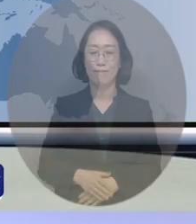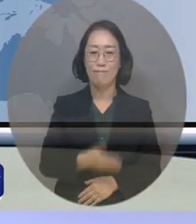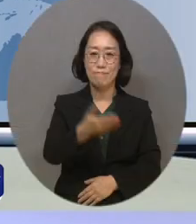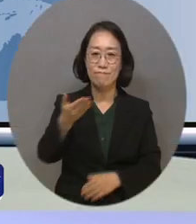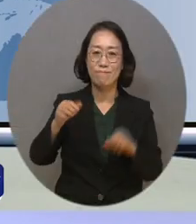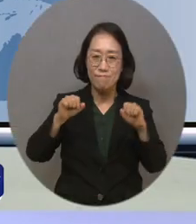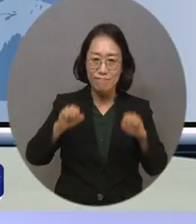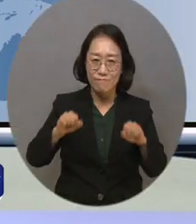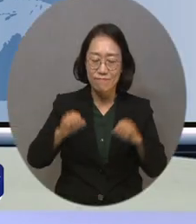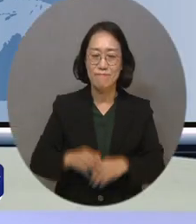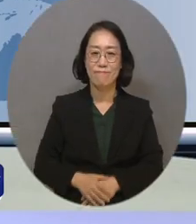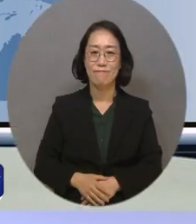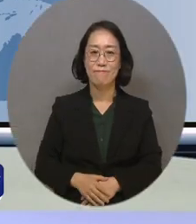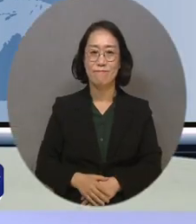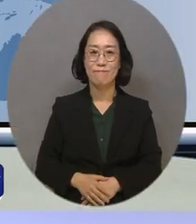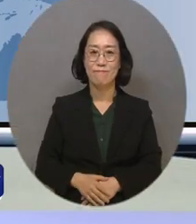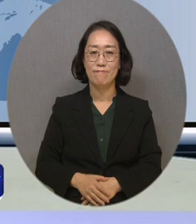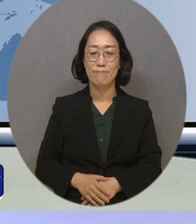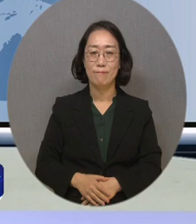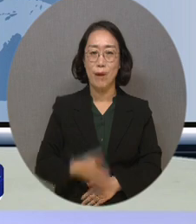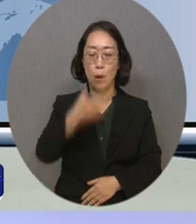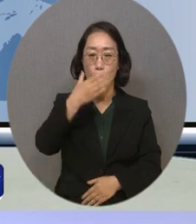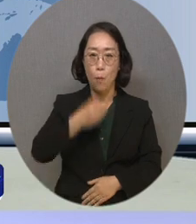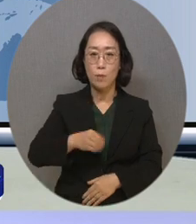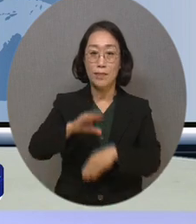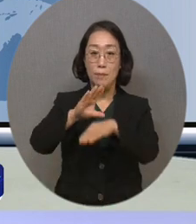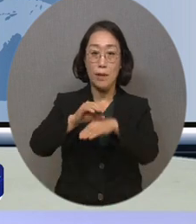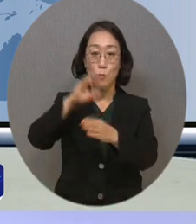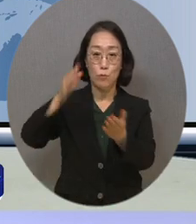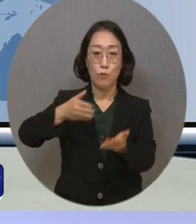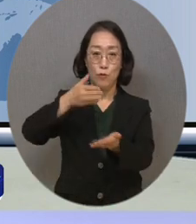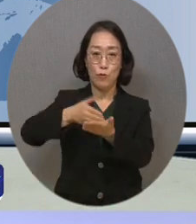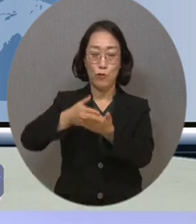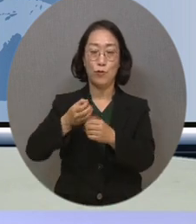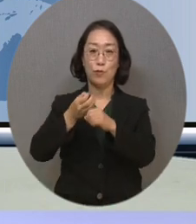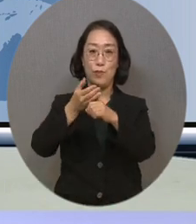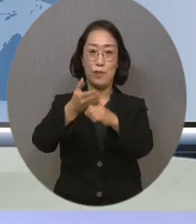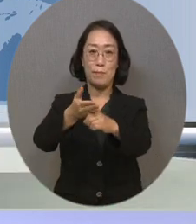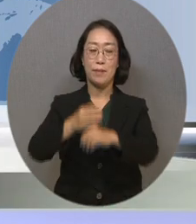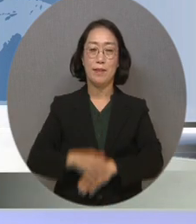시청자 여러분 안녕하십니까? WBC 복지TV 뉴스24입니다.